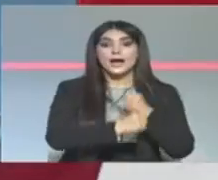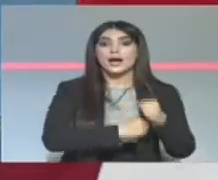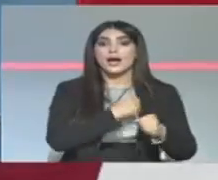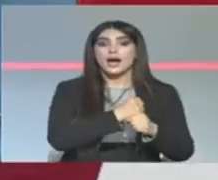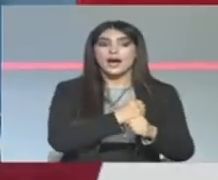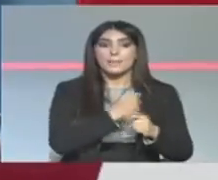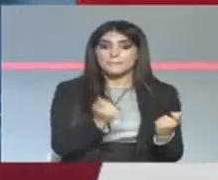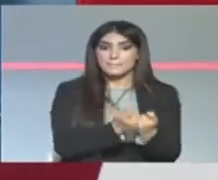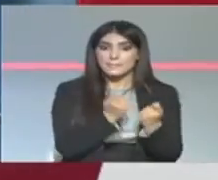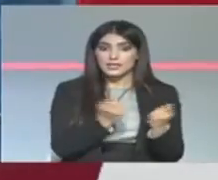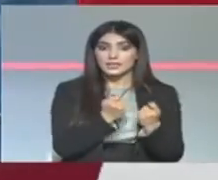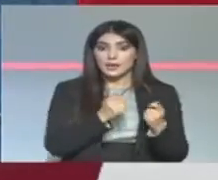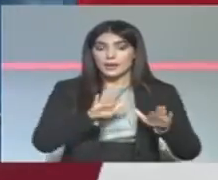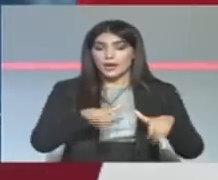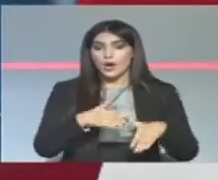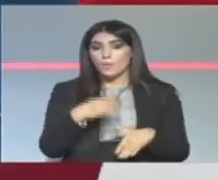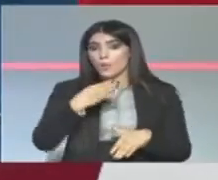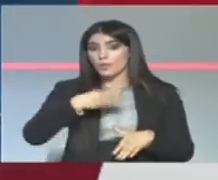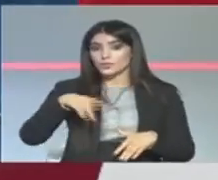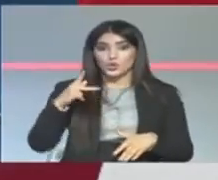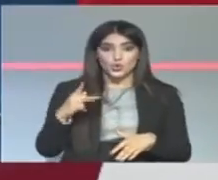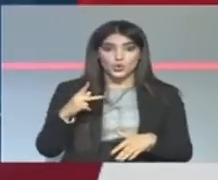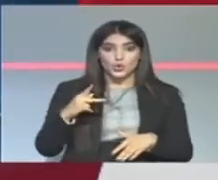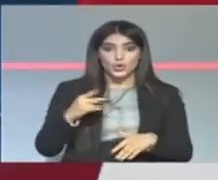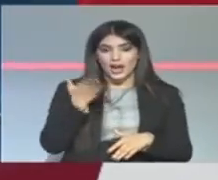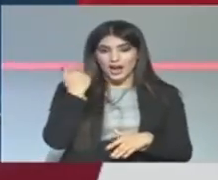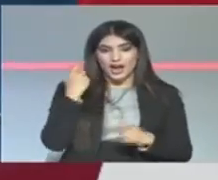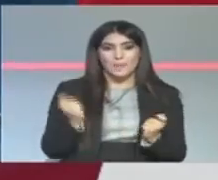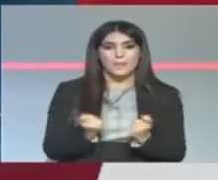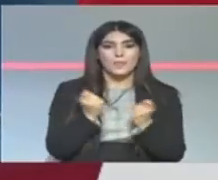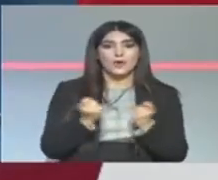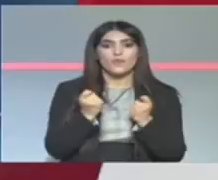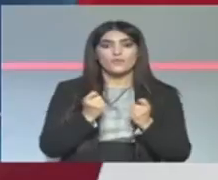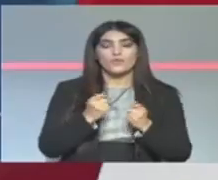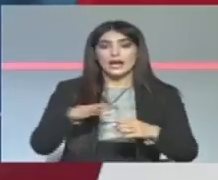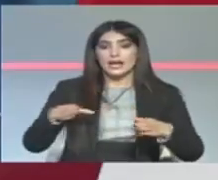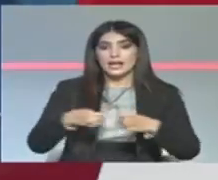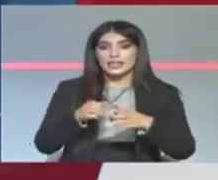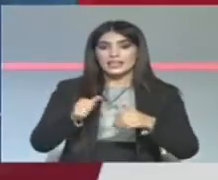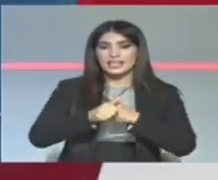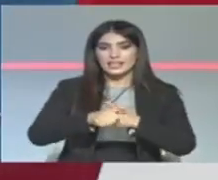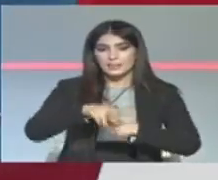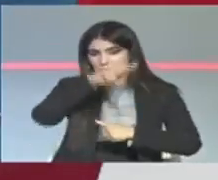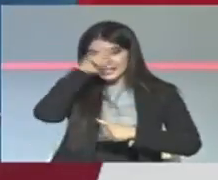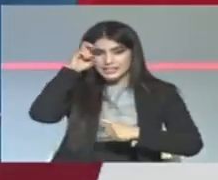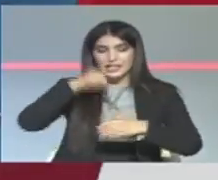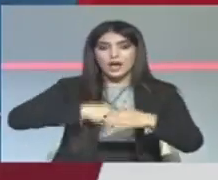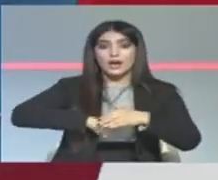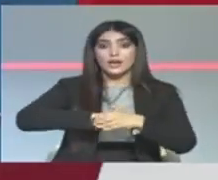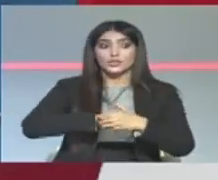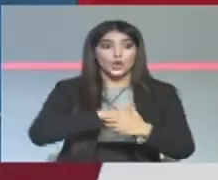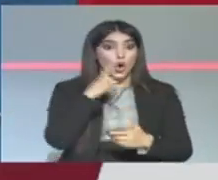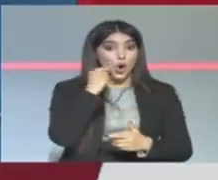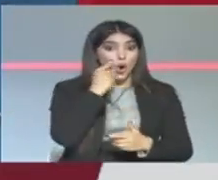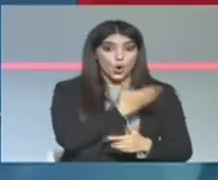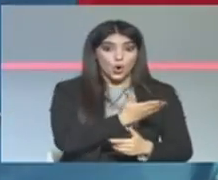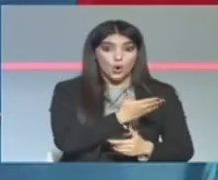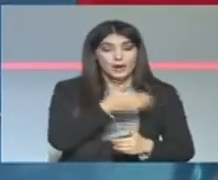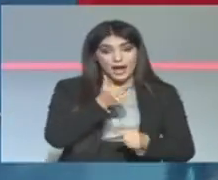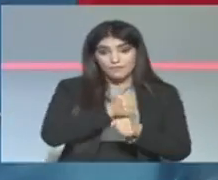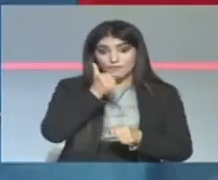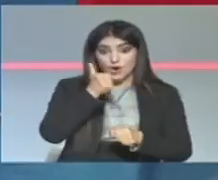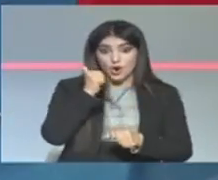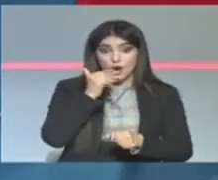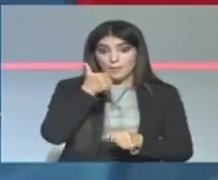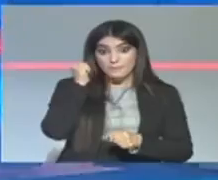خلفا لمحمد الكوكي المنتقل تدريب نادي السعودي وكان يعقوب اشرف الموسم الماضي